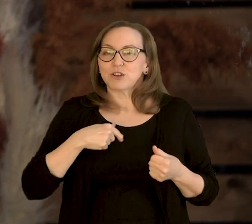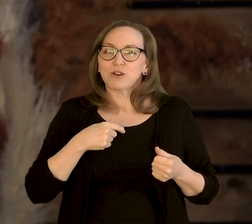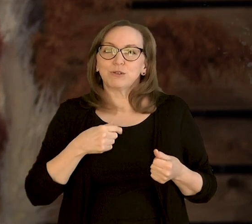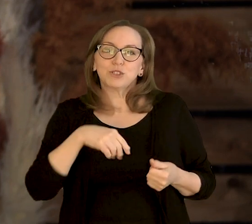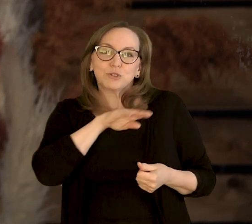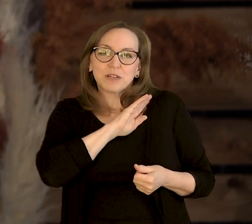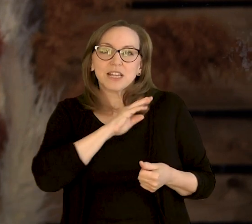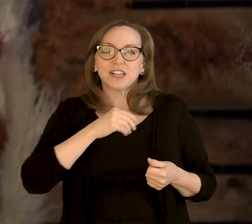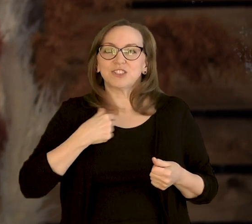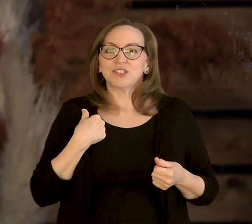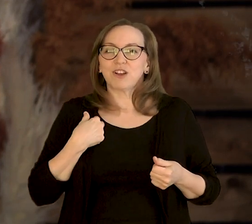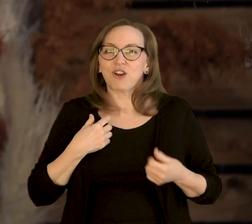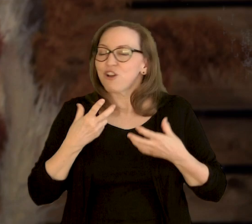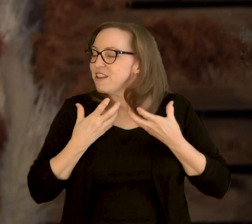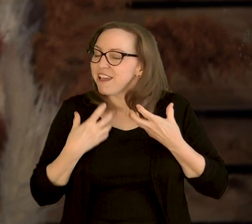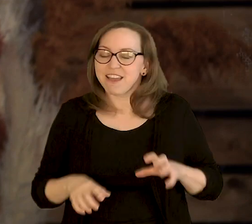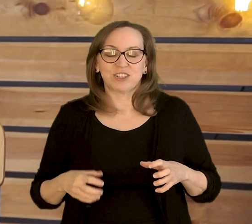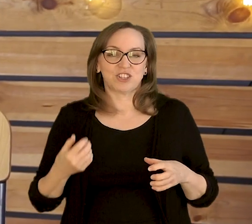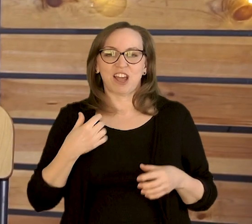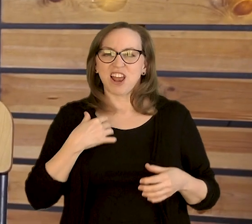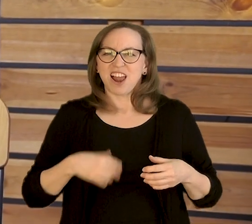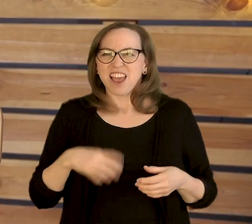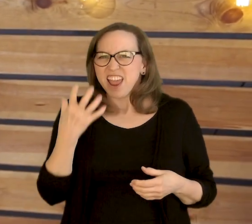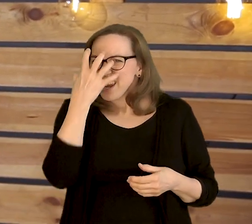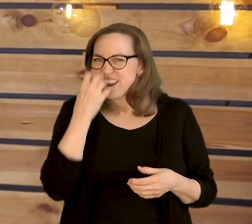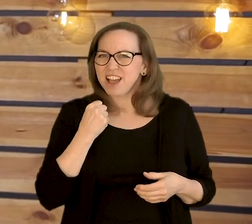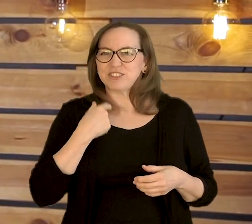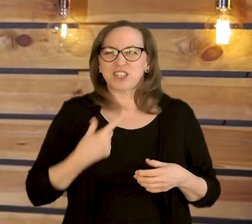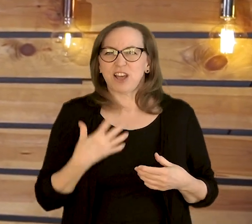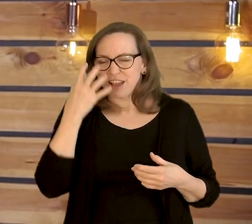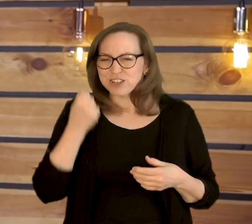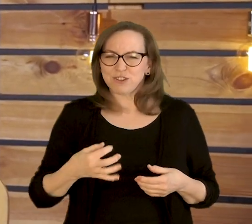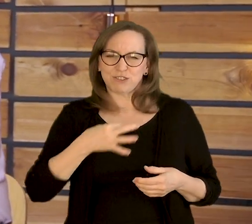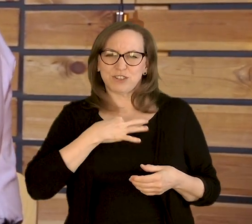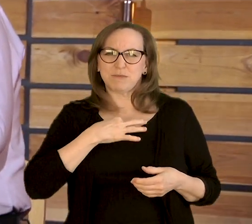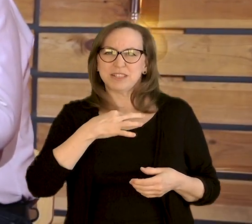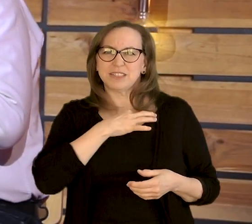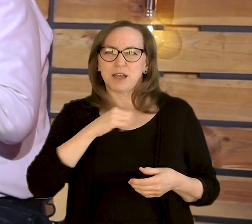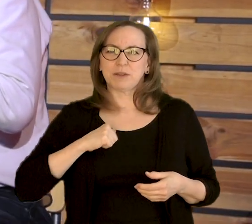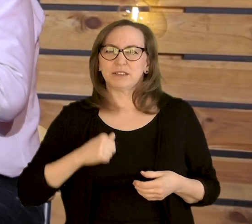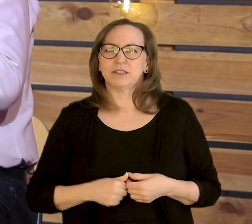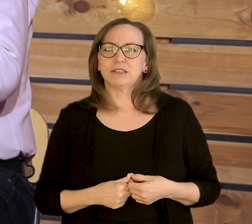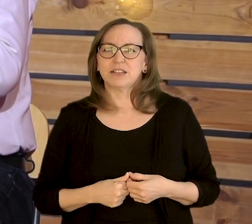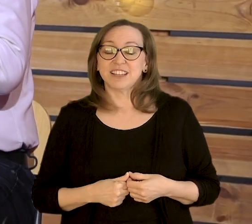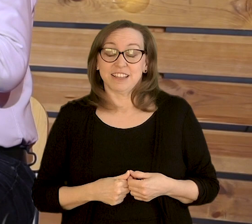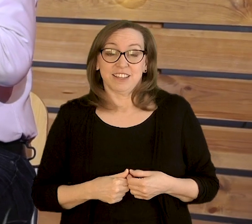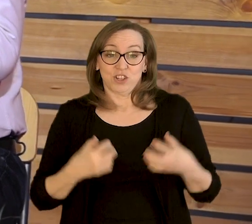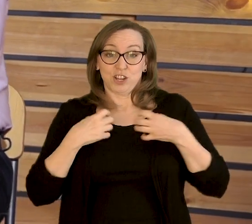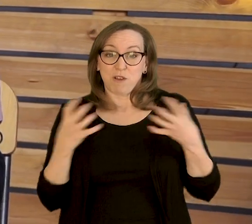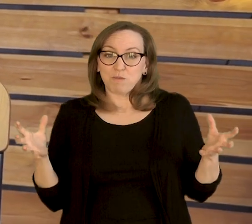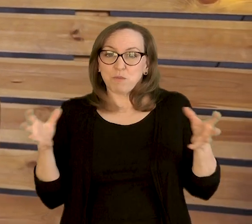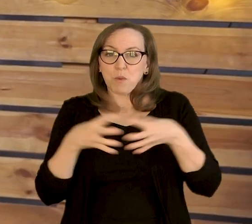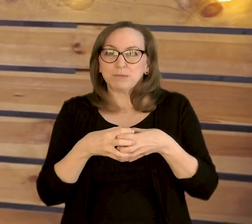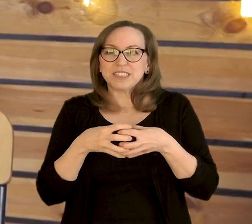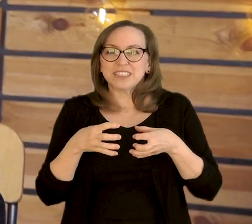nawet nienawiści. Nienawiści do innych, ale nawet do siebie samych. Żyjemy w pułapce